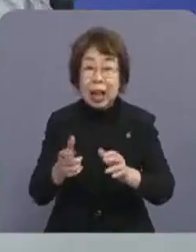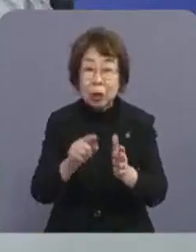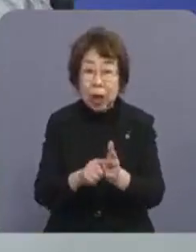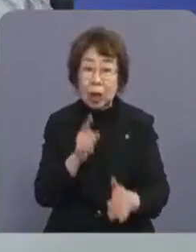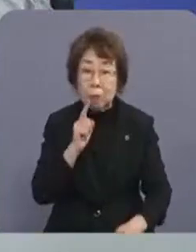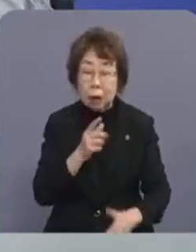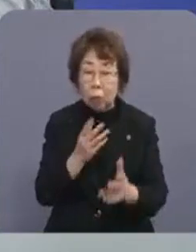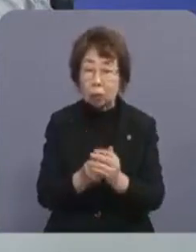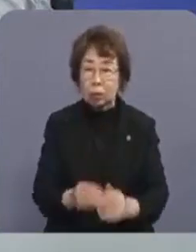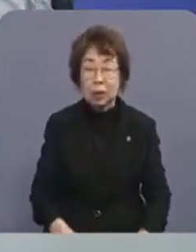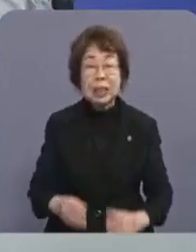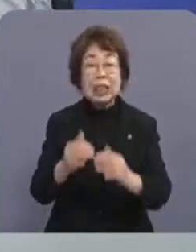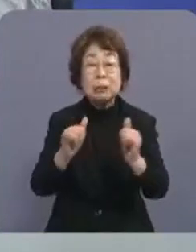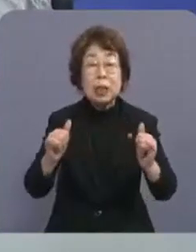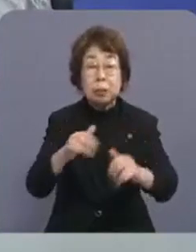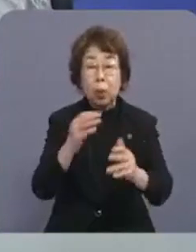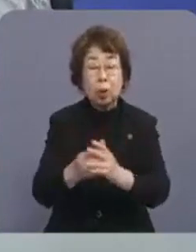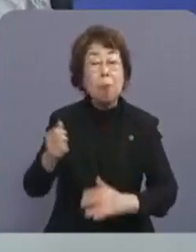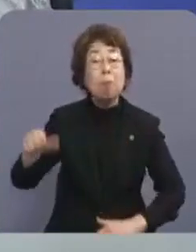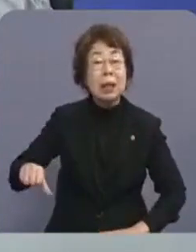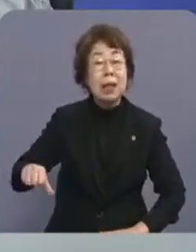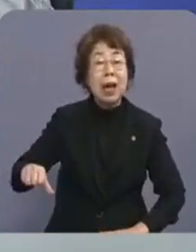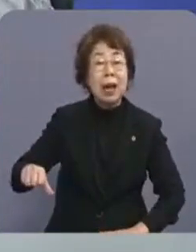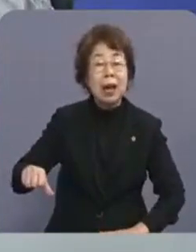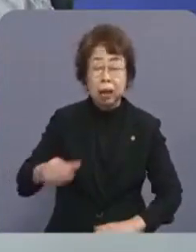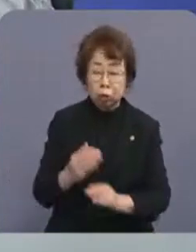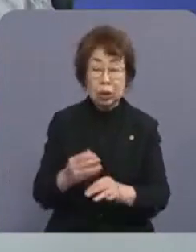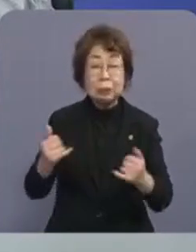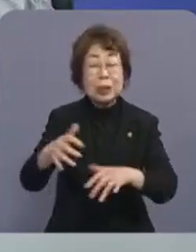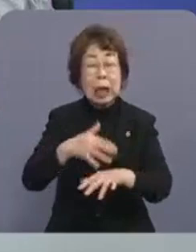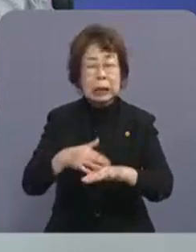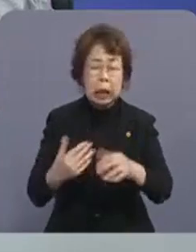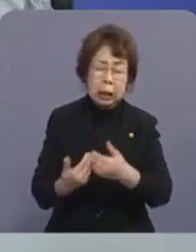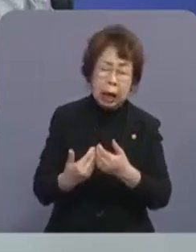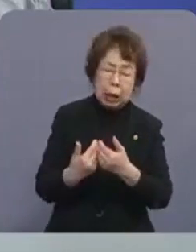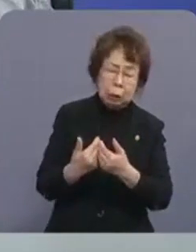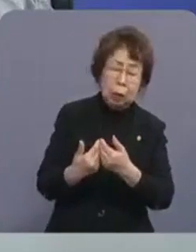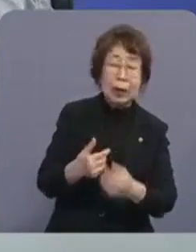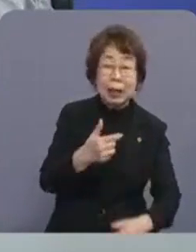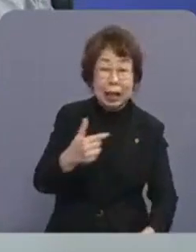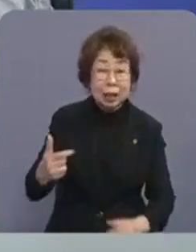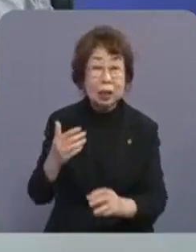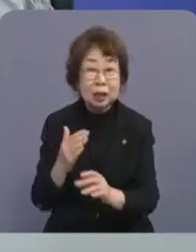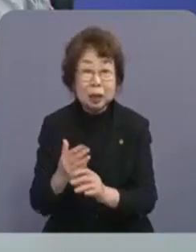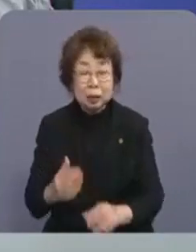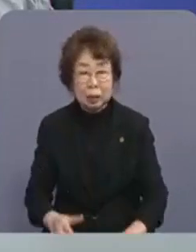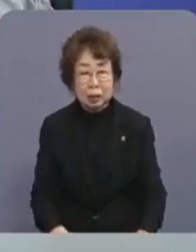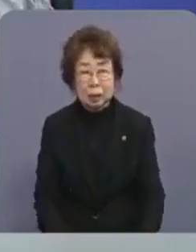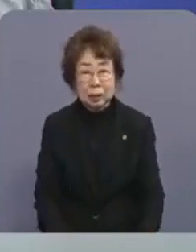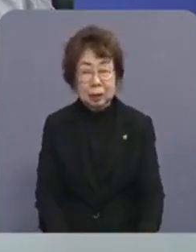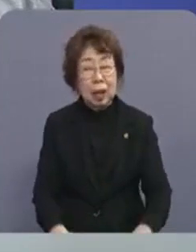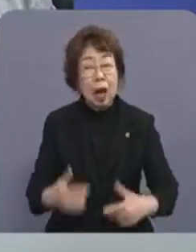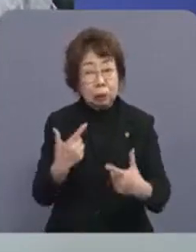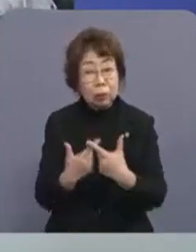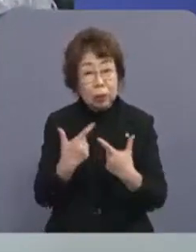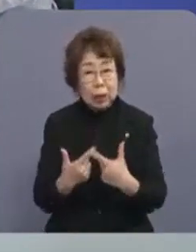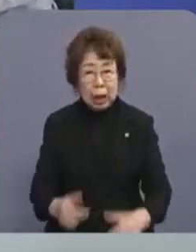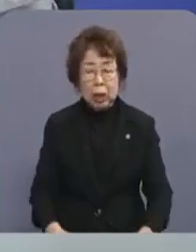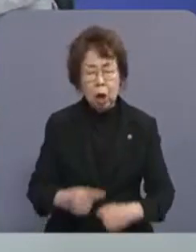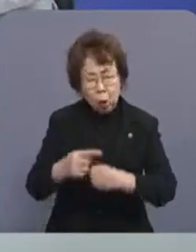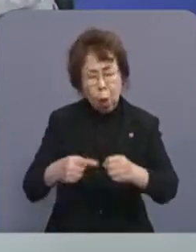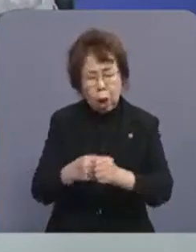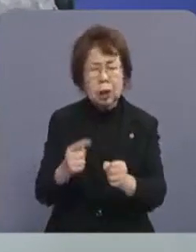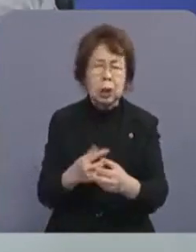것조차도 이제 시민들은 반대를 하고 있는 거고 시민 단체와의 갈등도 계속 있어 왔습니다 어 부산이 세계적인 원전